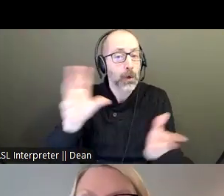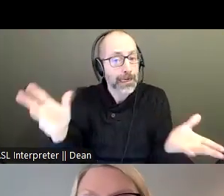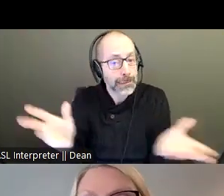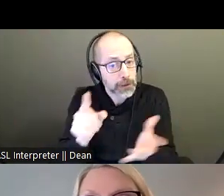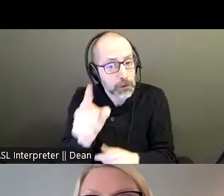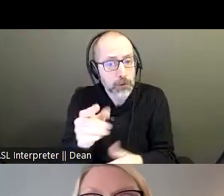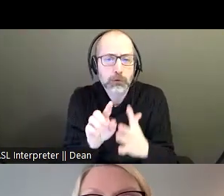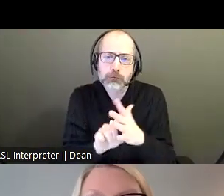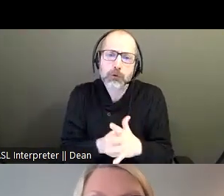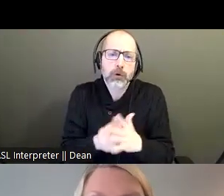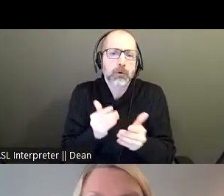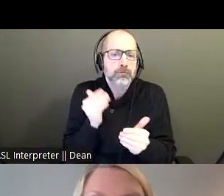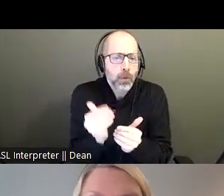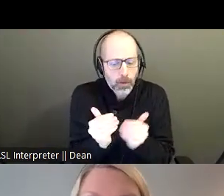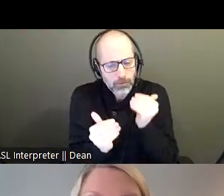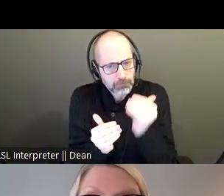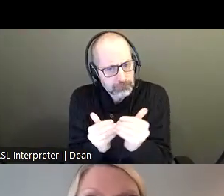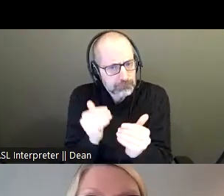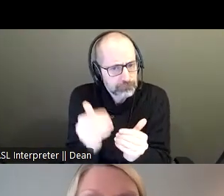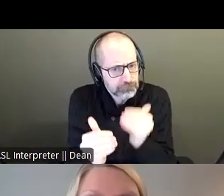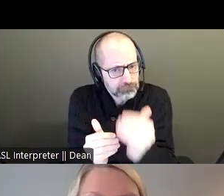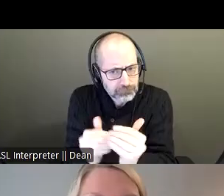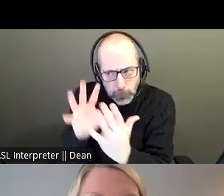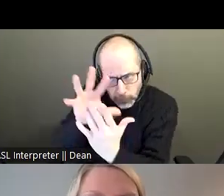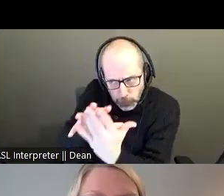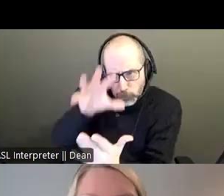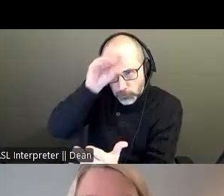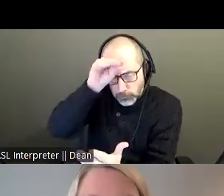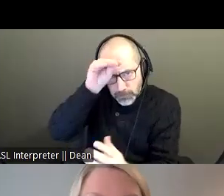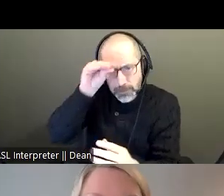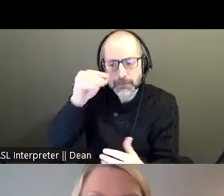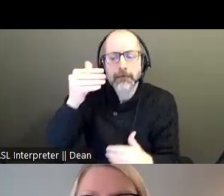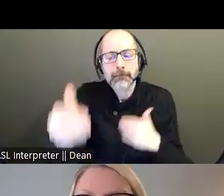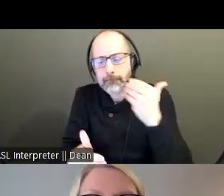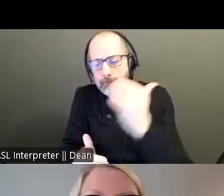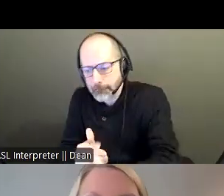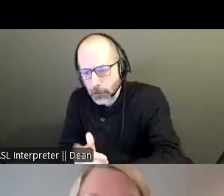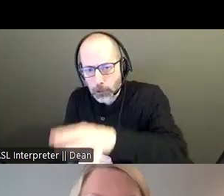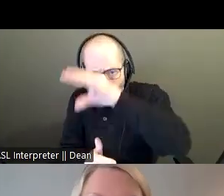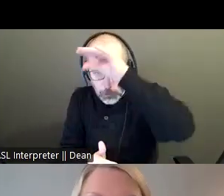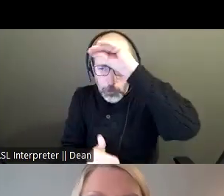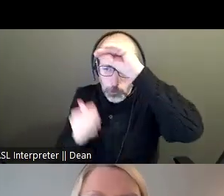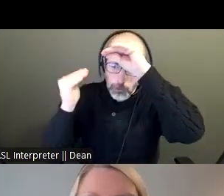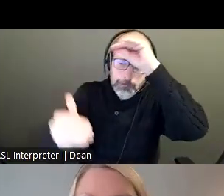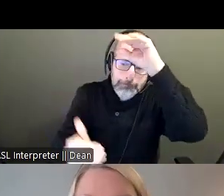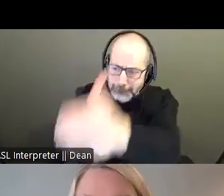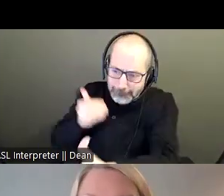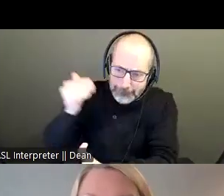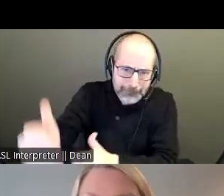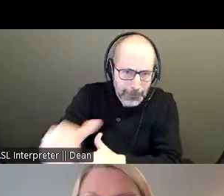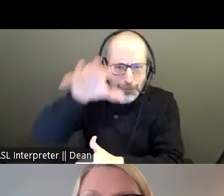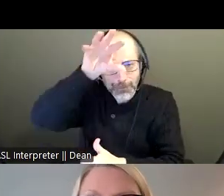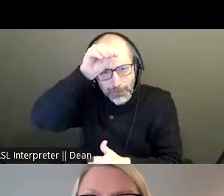plusieurs approches et beaucoup d'informations. Il faut faire une chose à la fois.